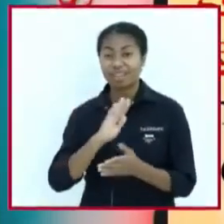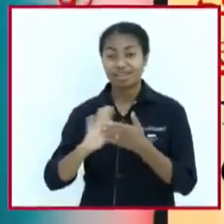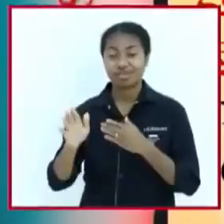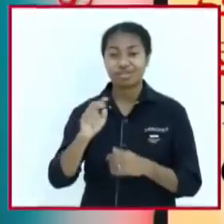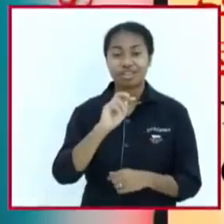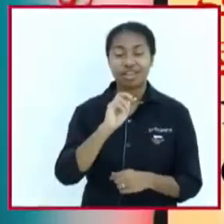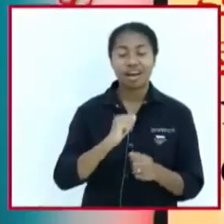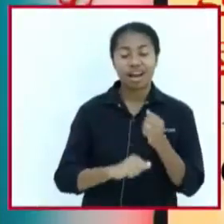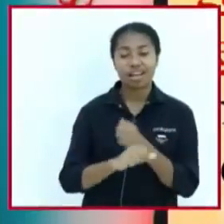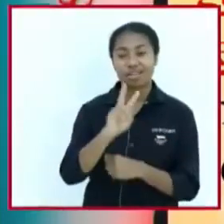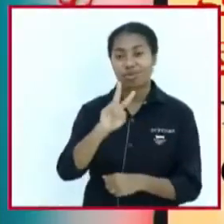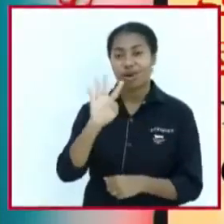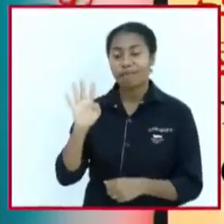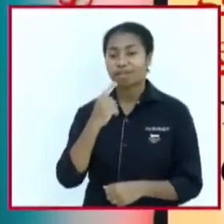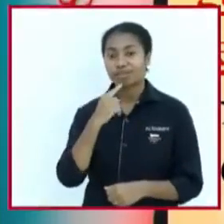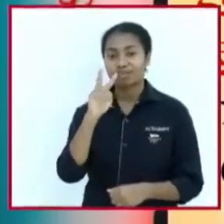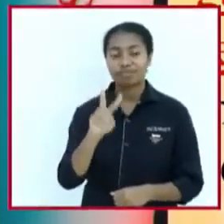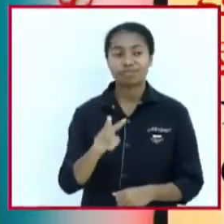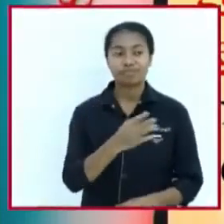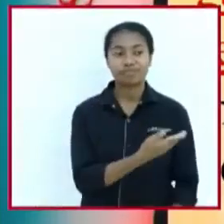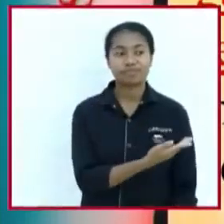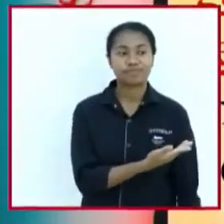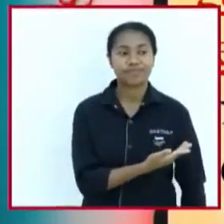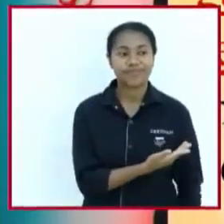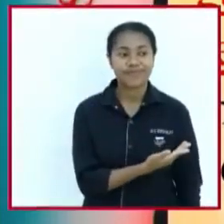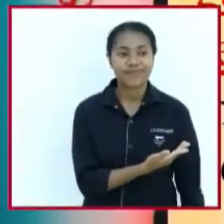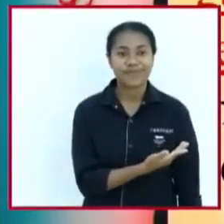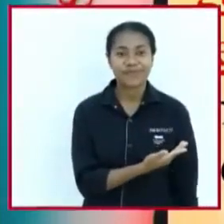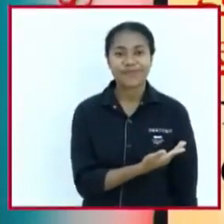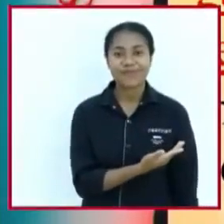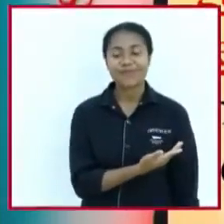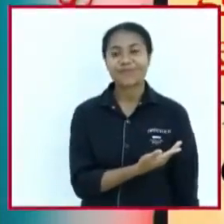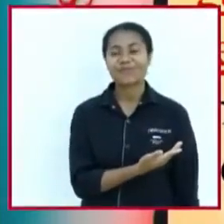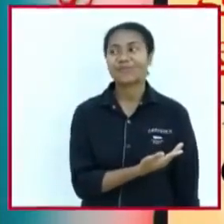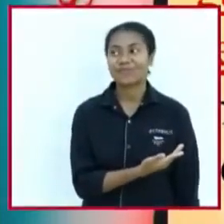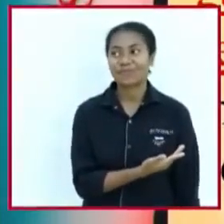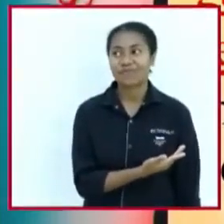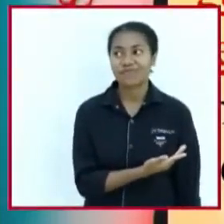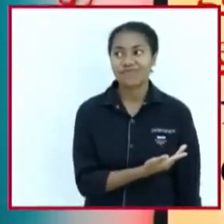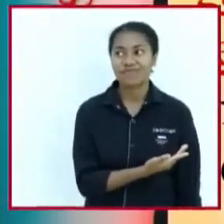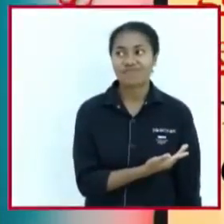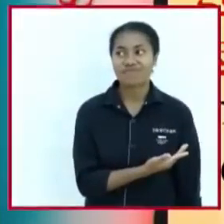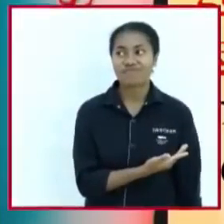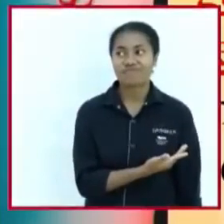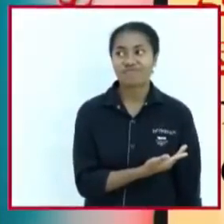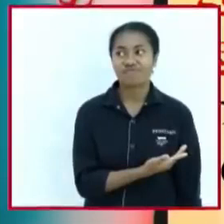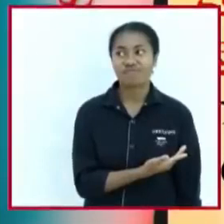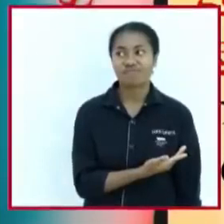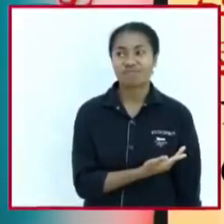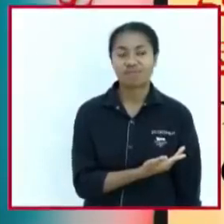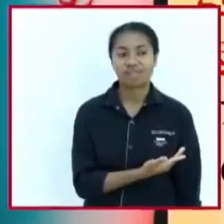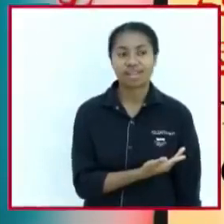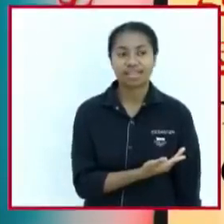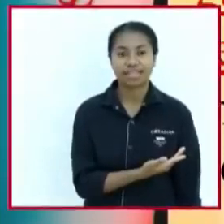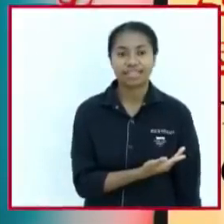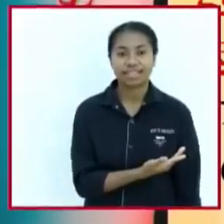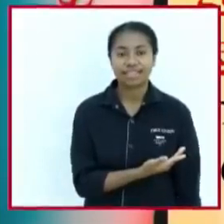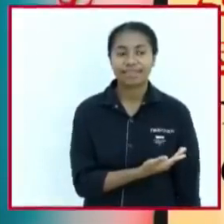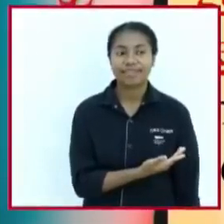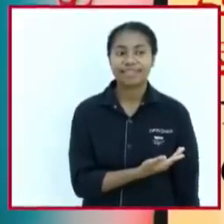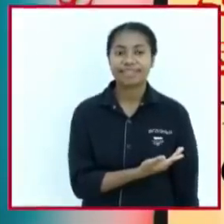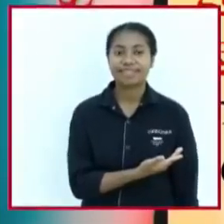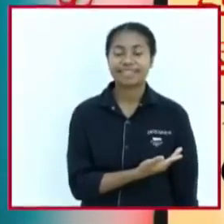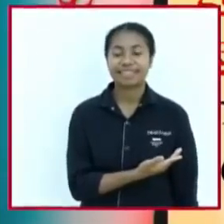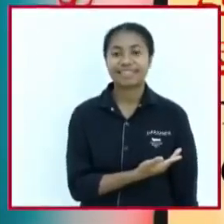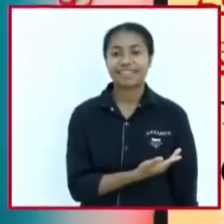bukan masuk ke tempat Kudus buatan tangan manusia yang hanya merupakan gambaran saja dari yang sebenarnya Tapi ke dalam surga